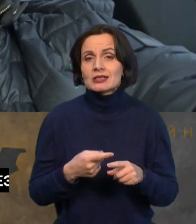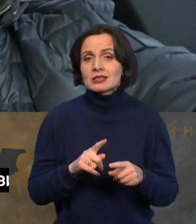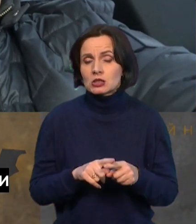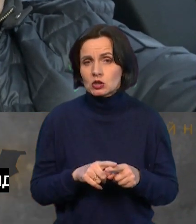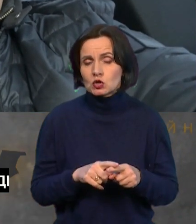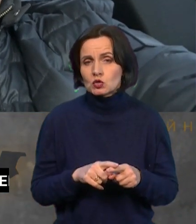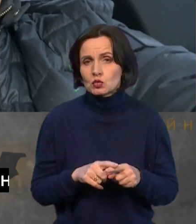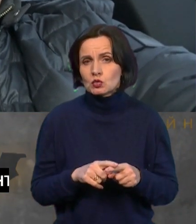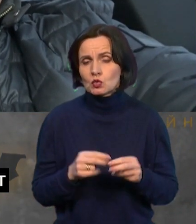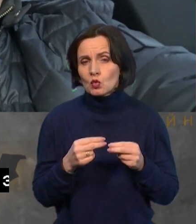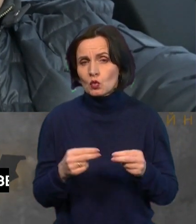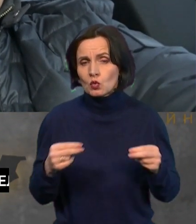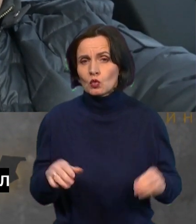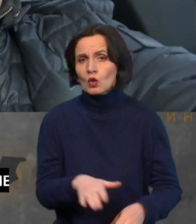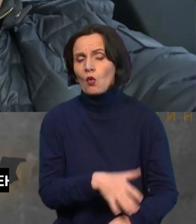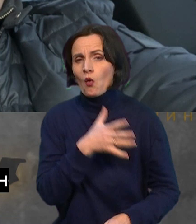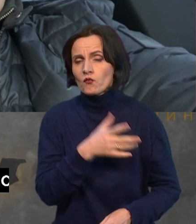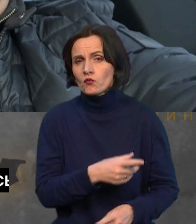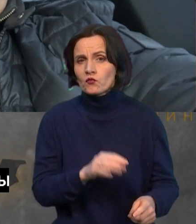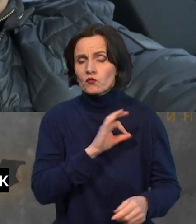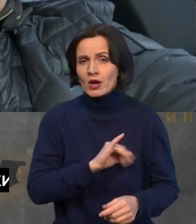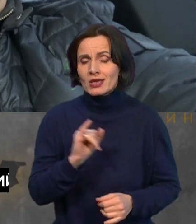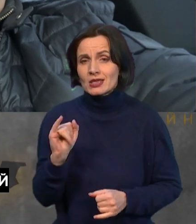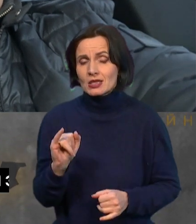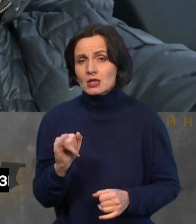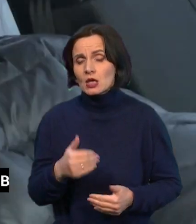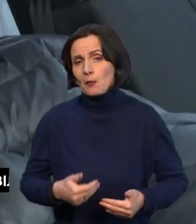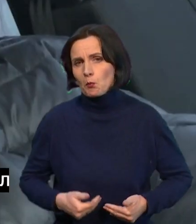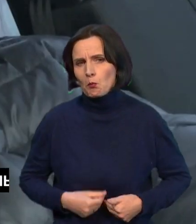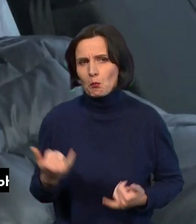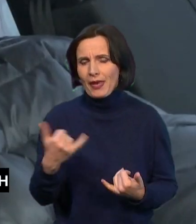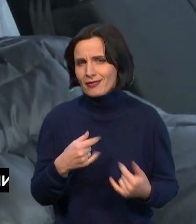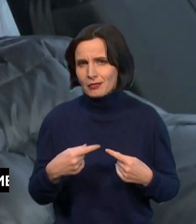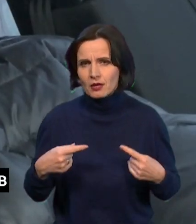з довгострокового використання і побутова хімія.